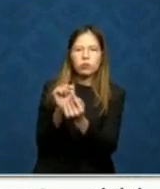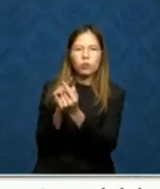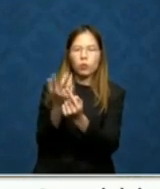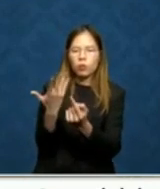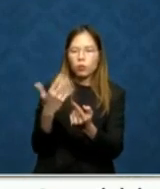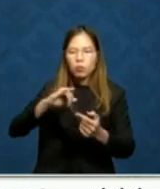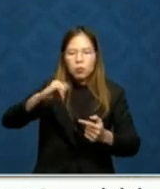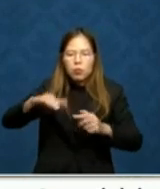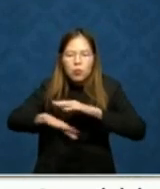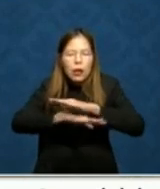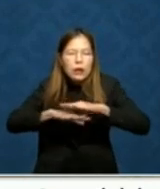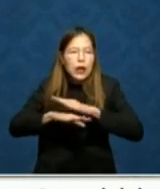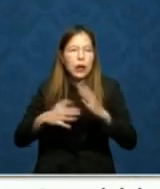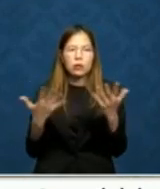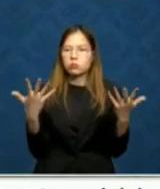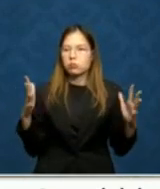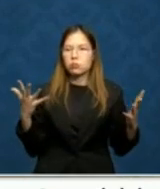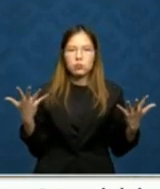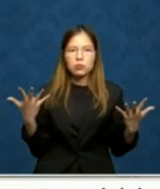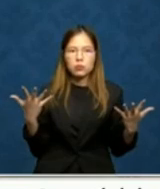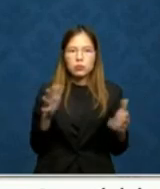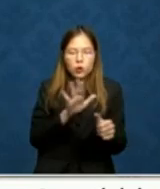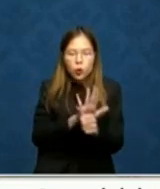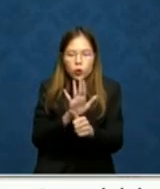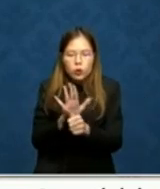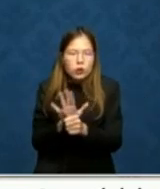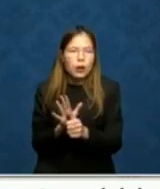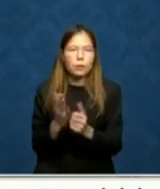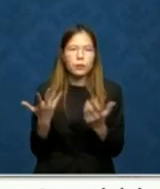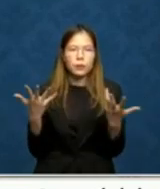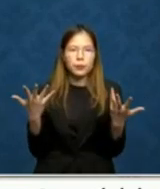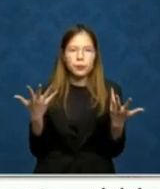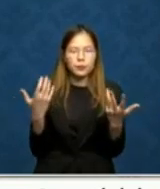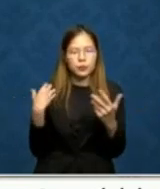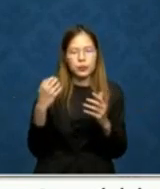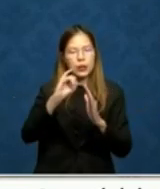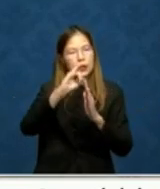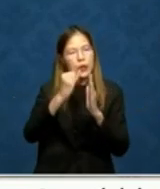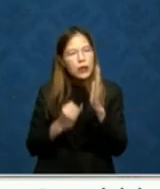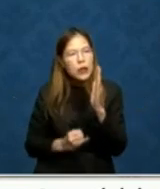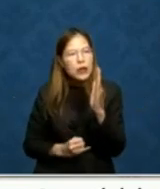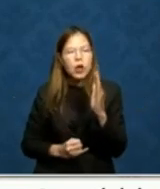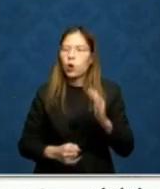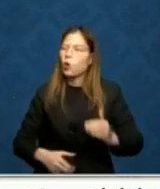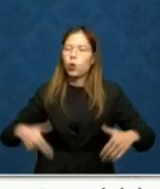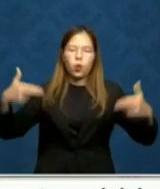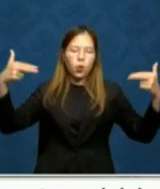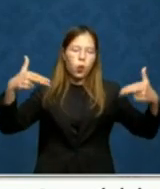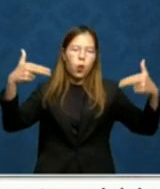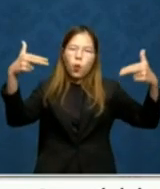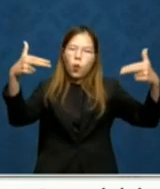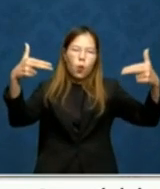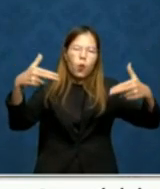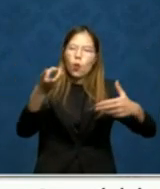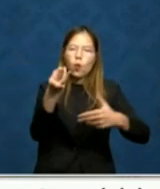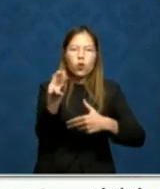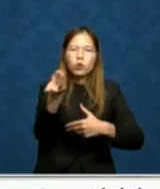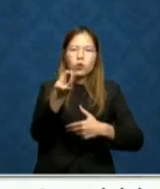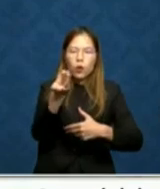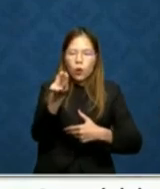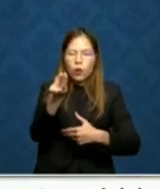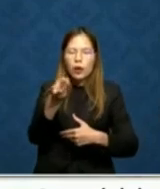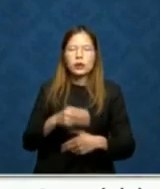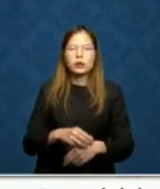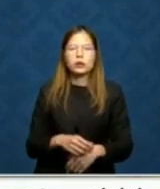ไม่มีหลักฐานมายืนยันของการโดนติดตามได้นะคะเพราะต่างจังหวัดเนี่ยกล้อง CCTV ก็มีน้อยกว่าในเมืองมากนะคะ